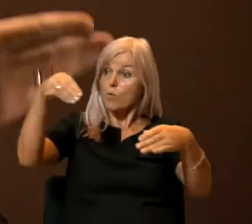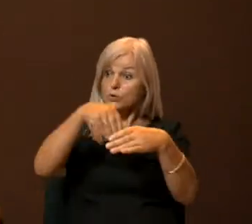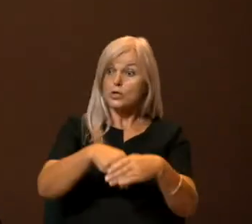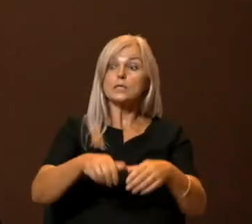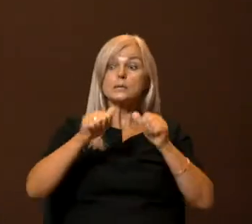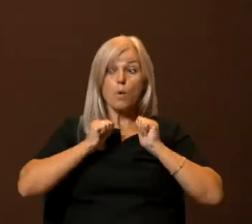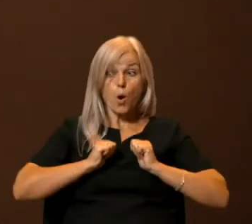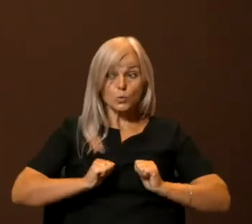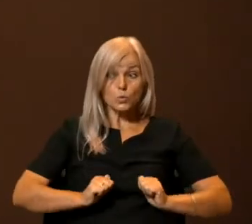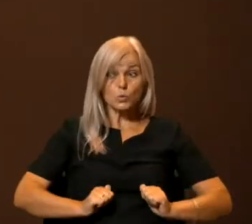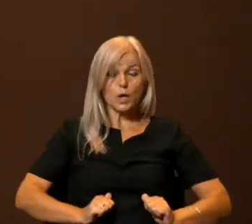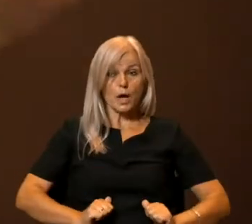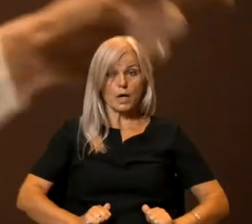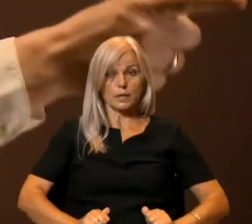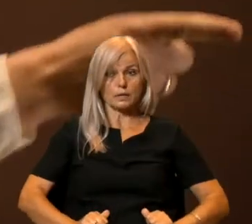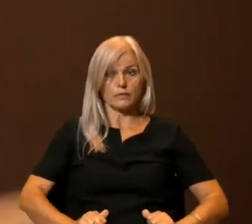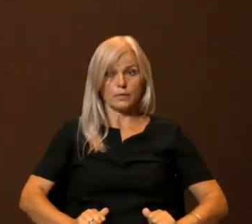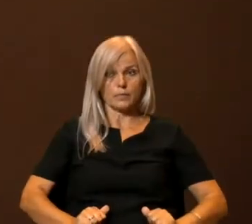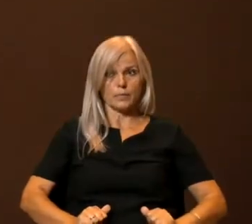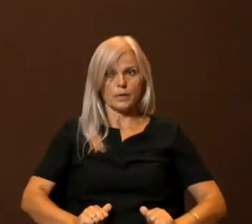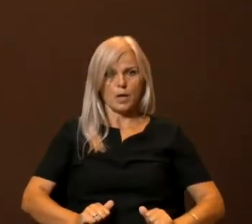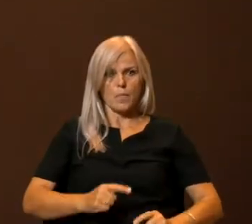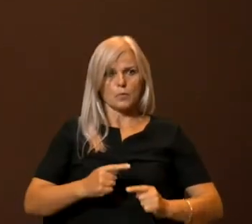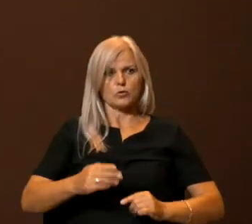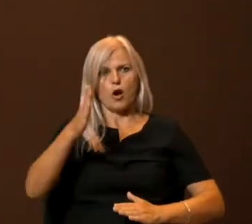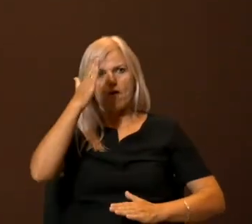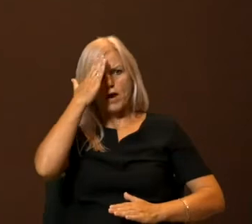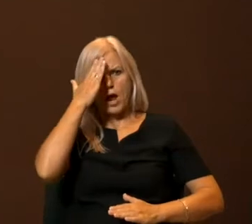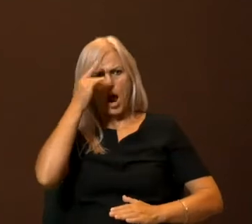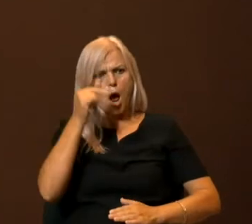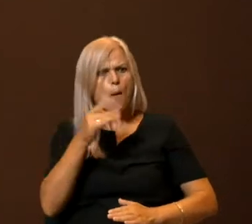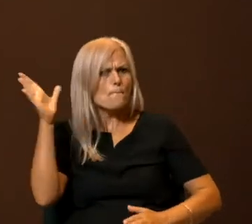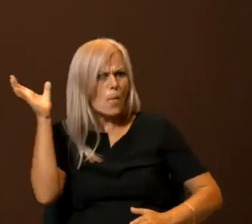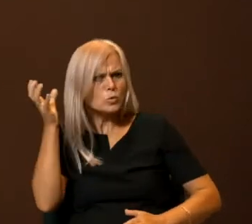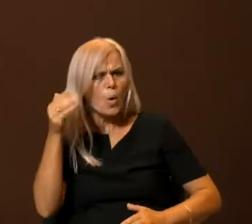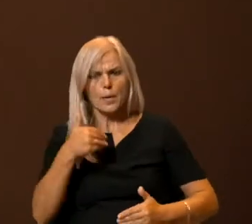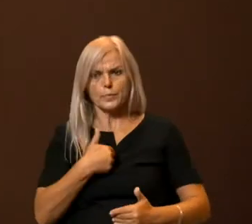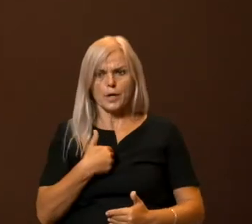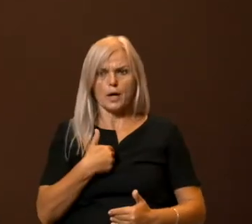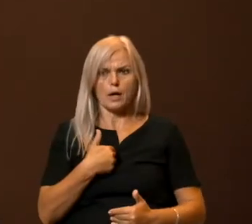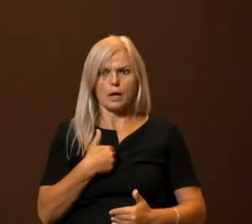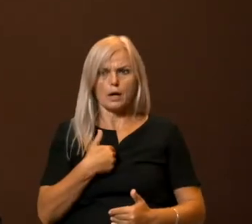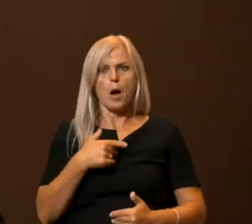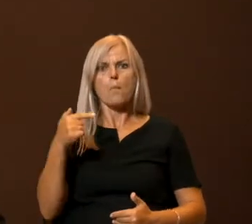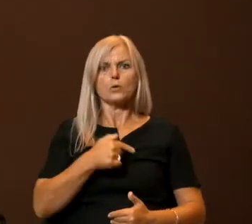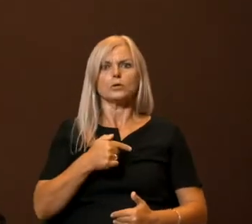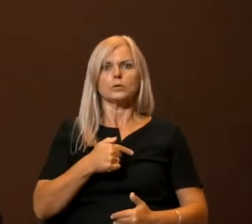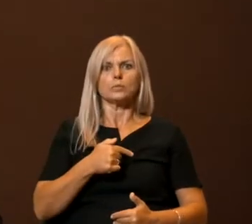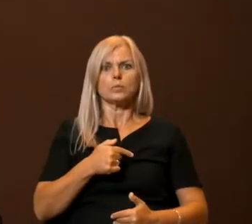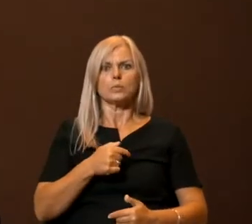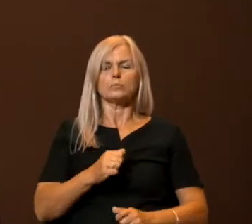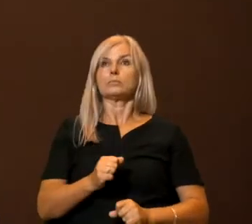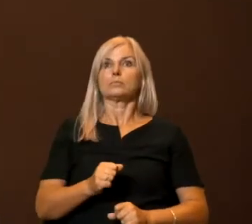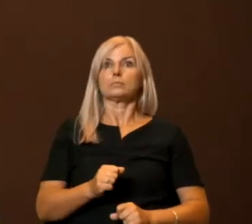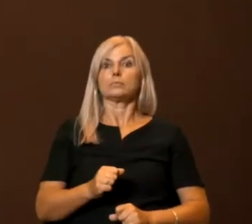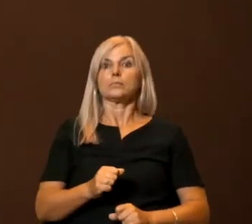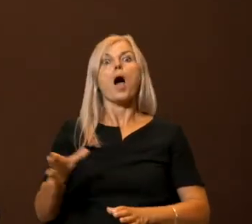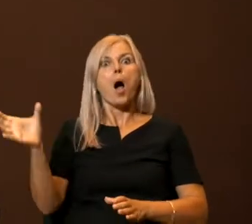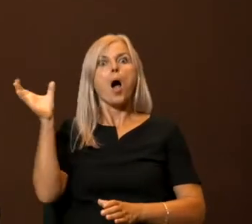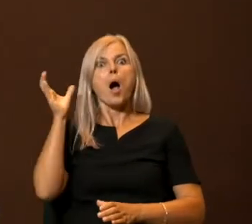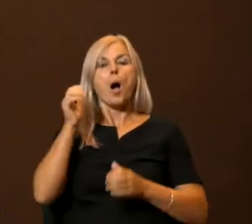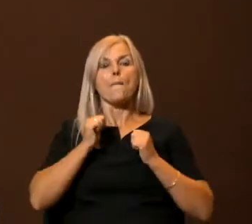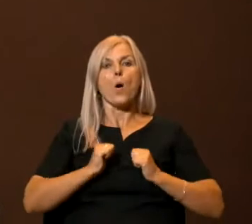Wydaje nam się, że wszyscy wiemy, że kiedy ktoś do nas mówi posłuchaj mnie, musimy jakby poddać się wtedy, być